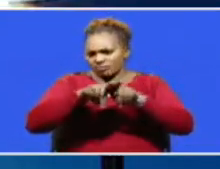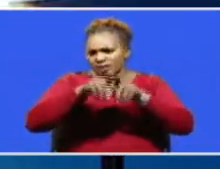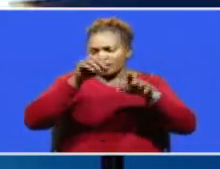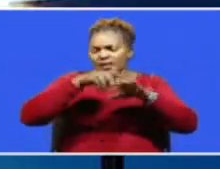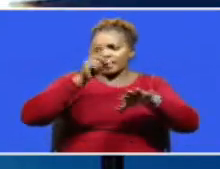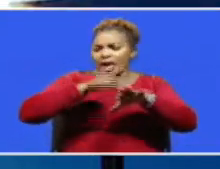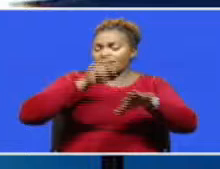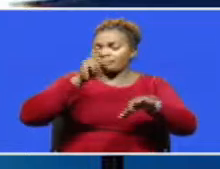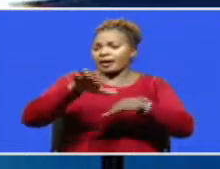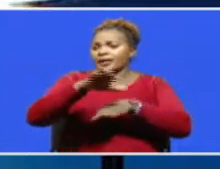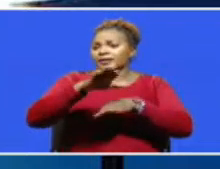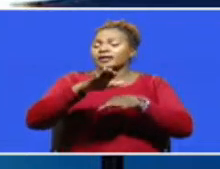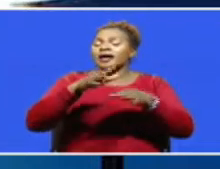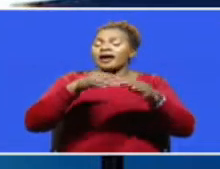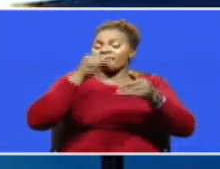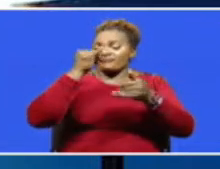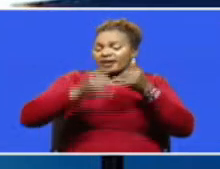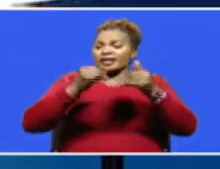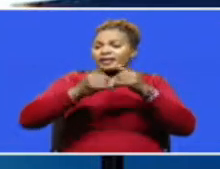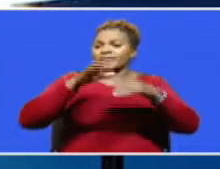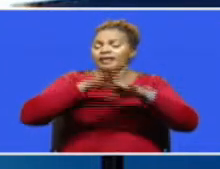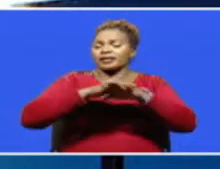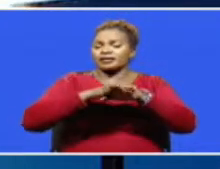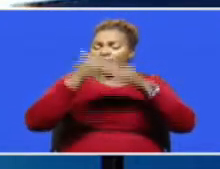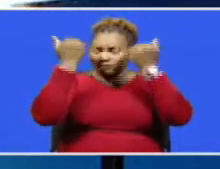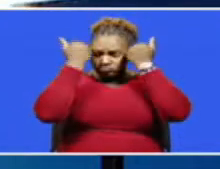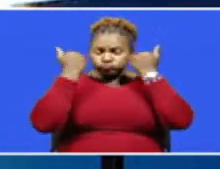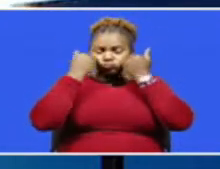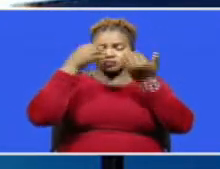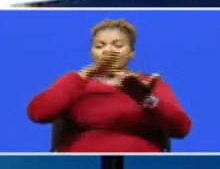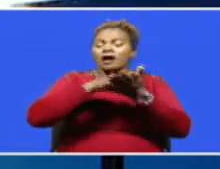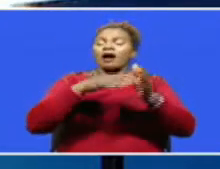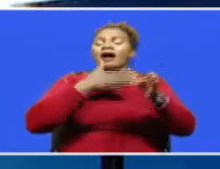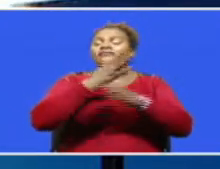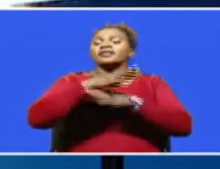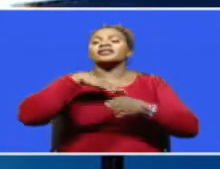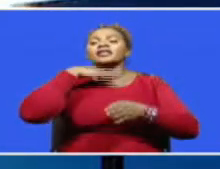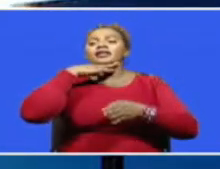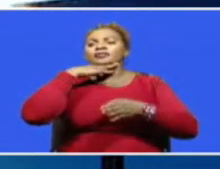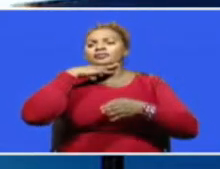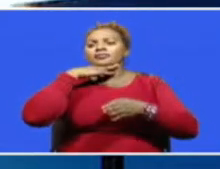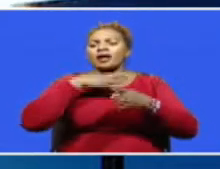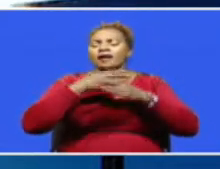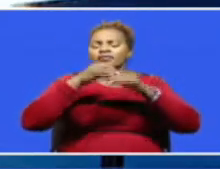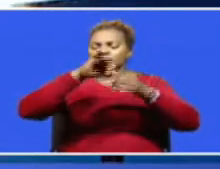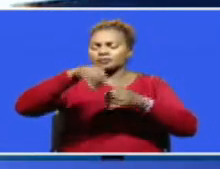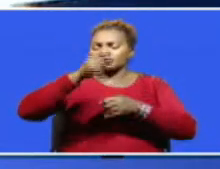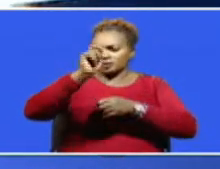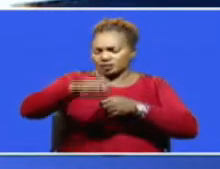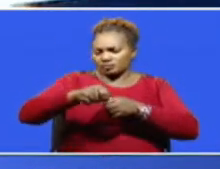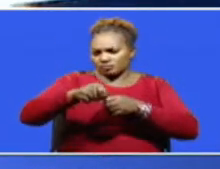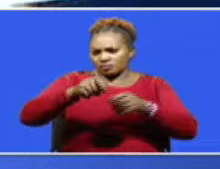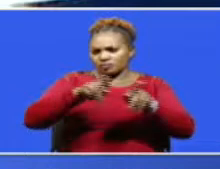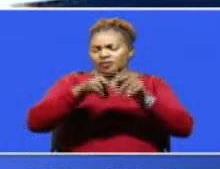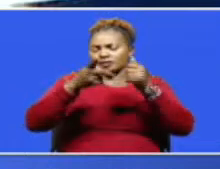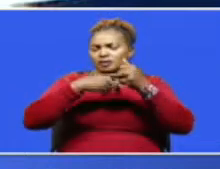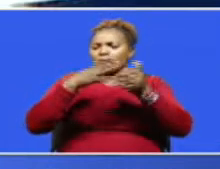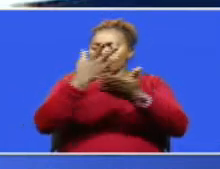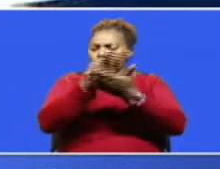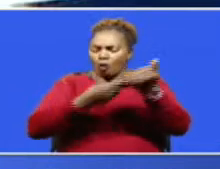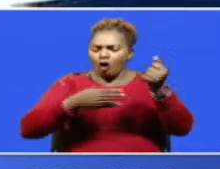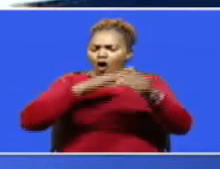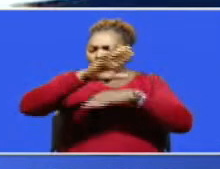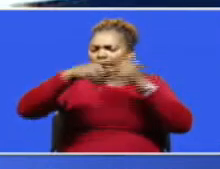katika kaunti ya Embu hatimaye umefunguliwa mashtaka mauaji. Wakiwa mbele ya jaji wa mahakama kuu Daniel Ogembo, wote sita